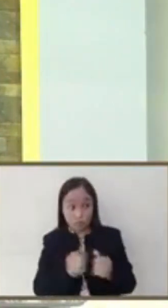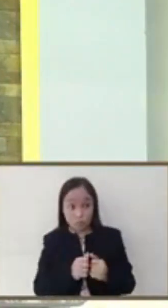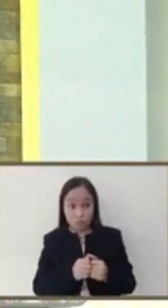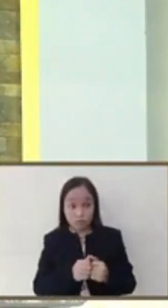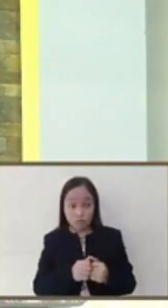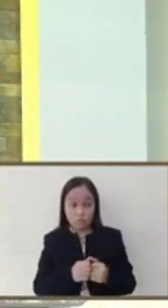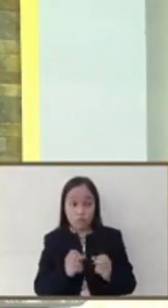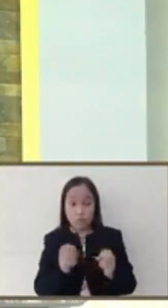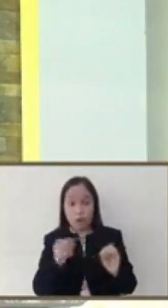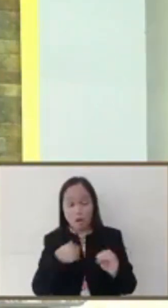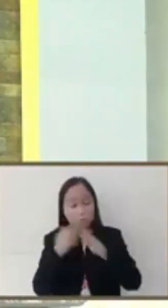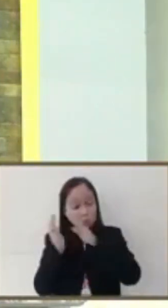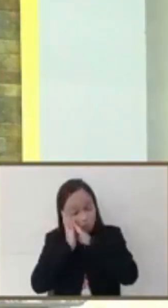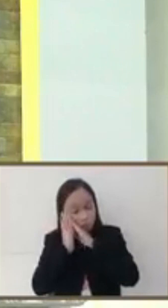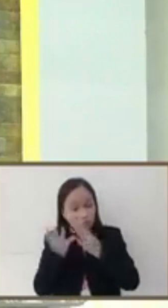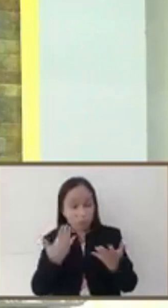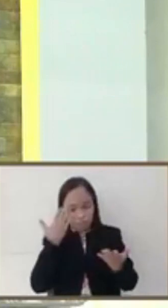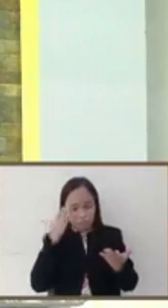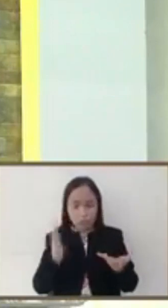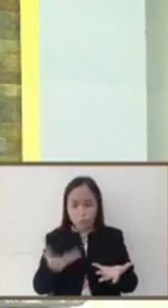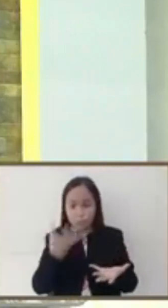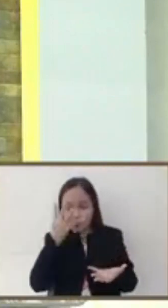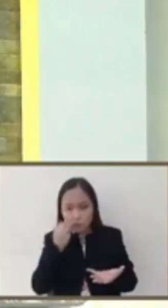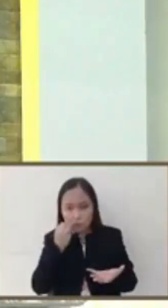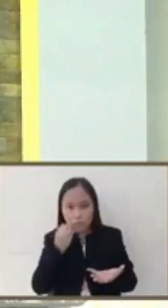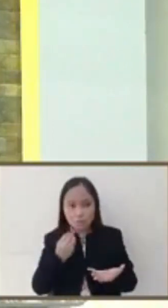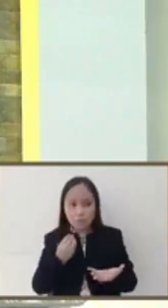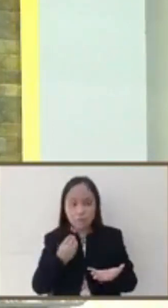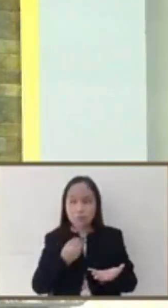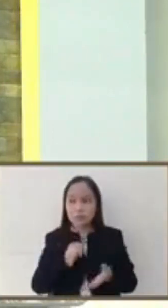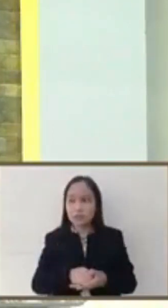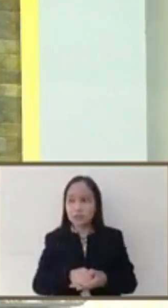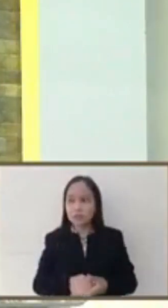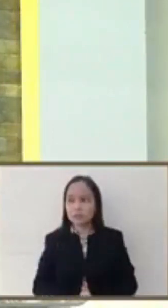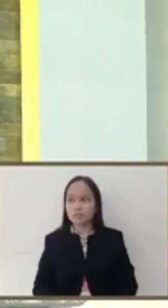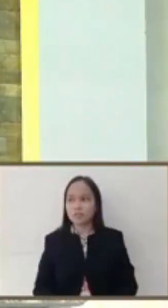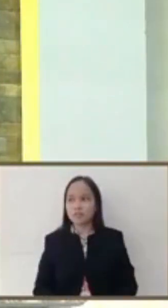unan, wala ako, hindi ko alam kung saan ako matutulog. Magkaiba na kami ngayon, ang Panginoon.